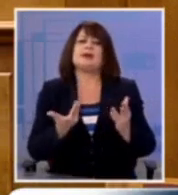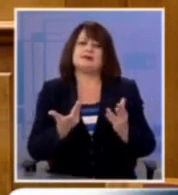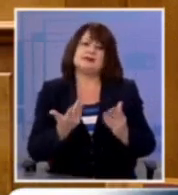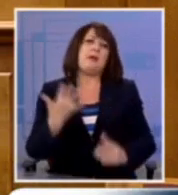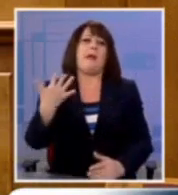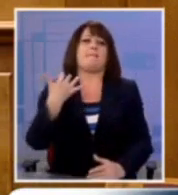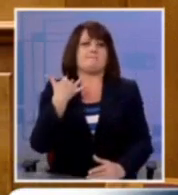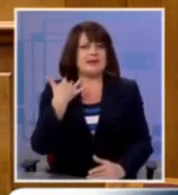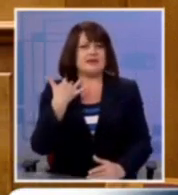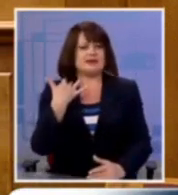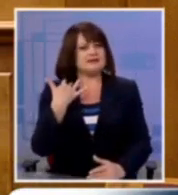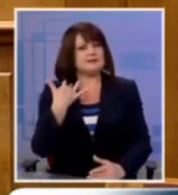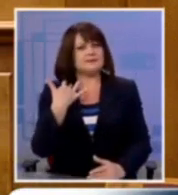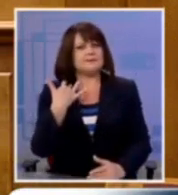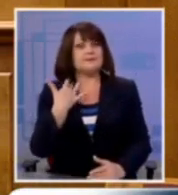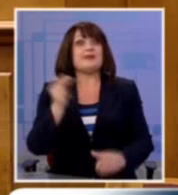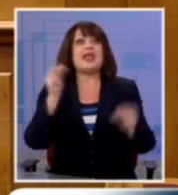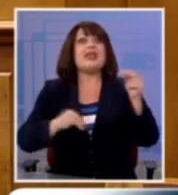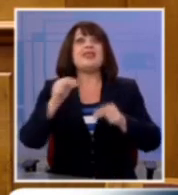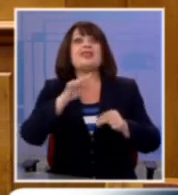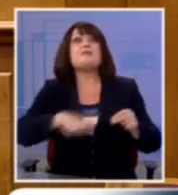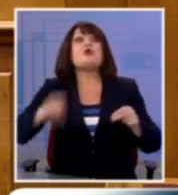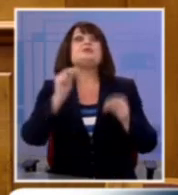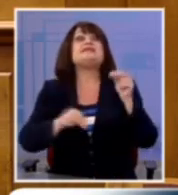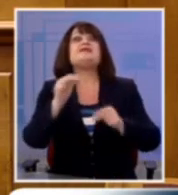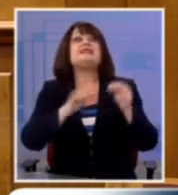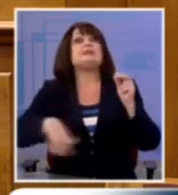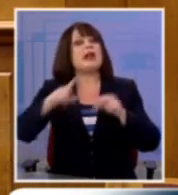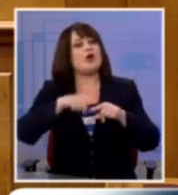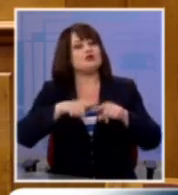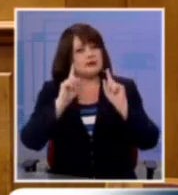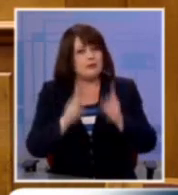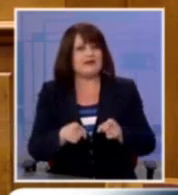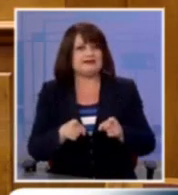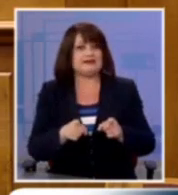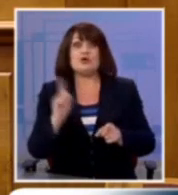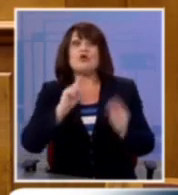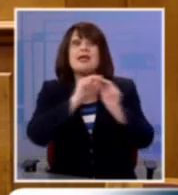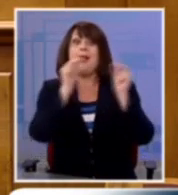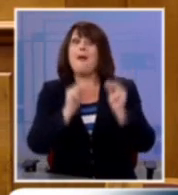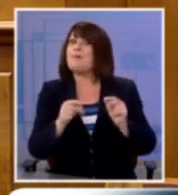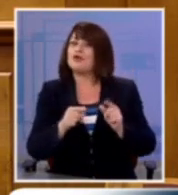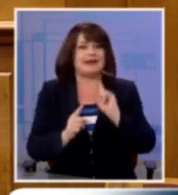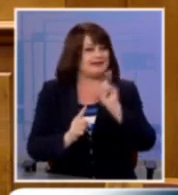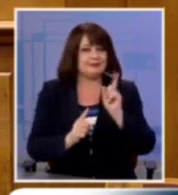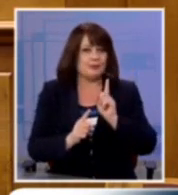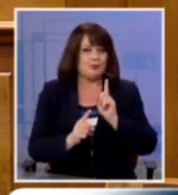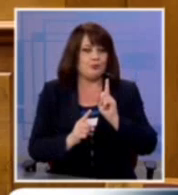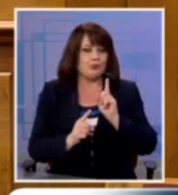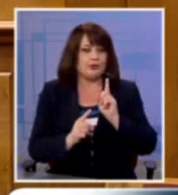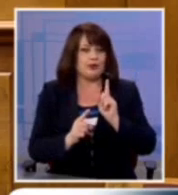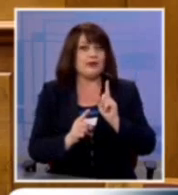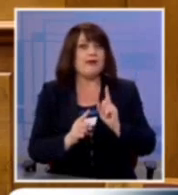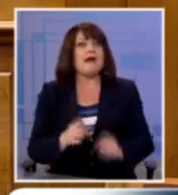επίθεση που γίνεται ενάντια στο δημοψήφισμα. Όχι στο αποτέλεσμα του δημοψηφίσματος, αλλά